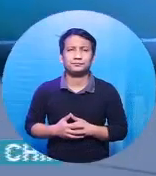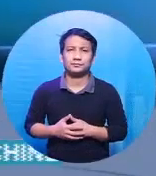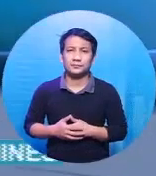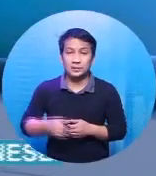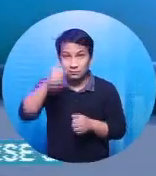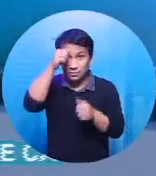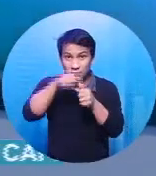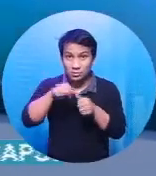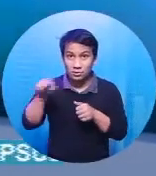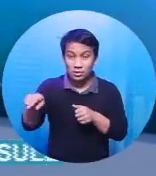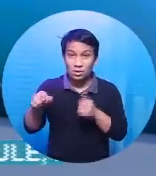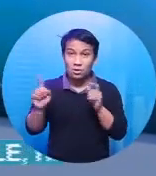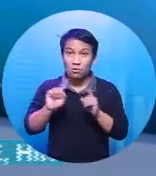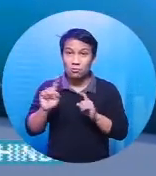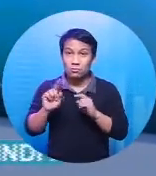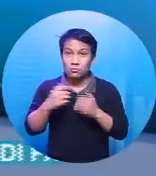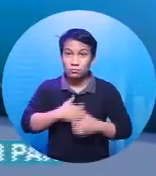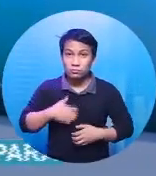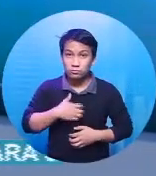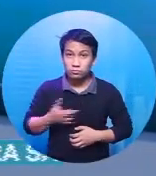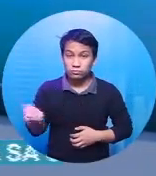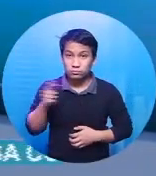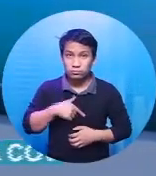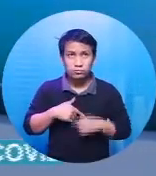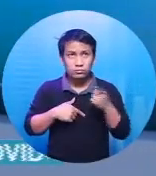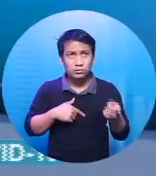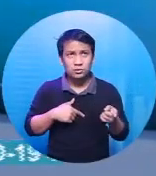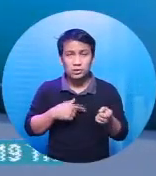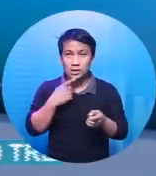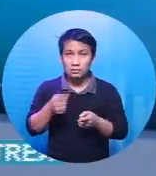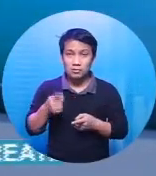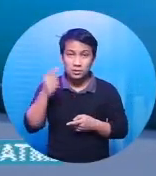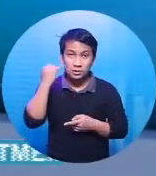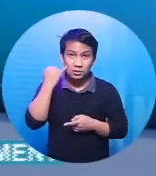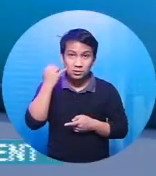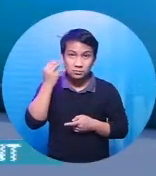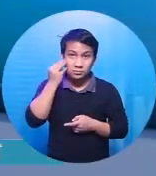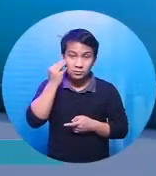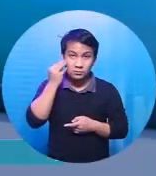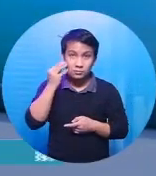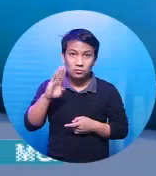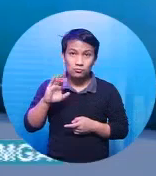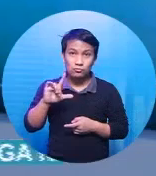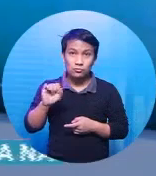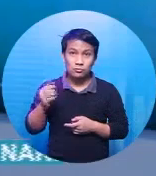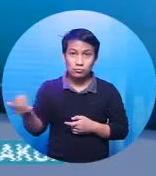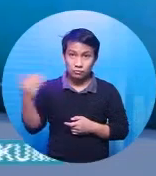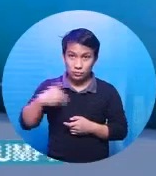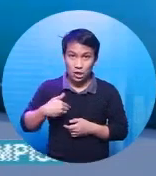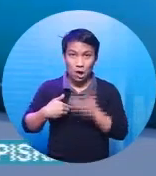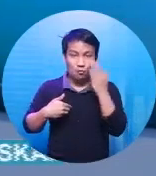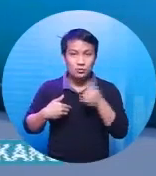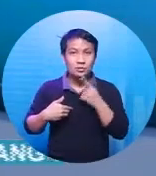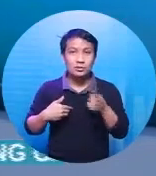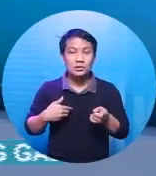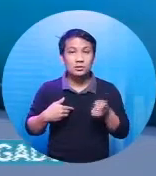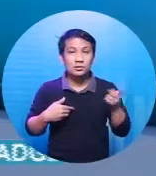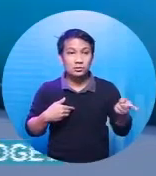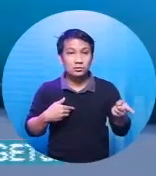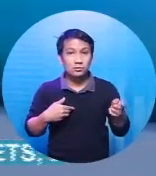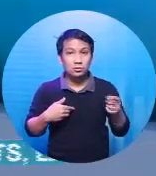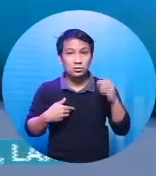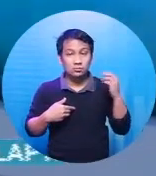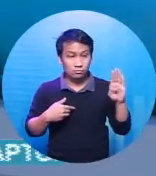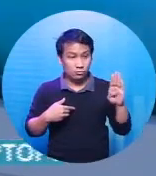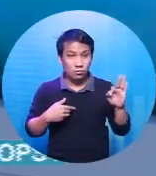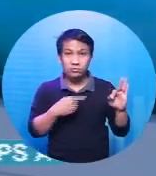Nalala niyo po ba, mga kapatid, yung reklamo ni Ms. Jasmine Bulan? Siya po yung lumapit sa atin dahil ayaw akuin ng kanyang